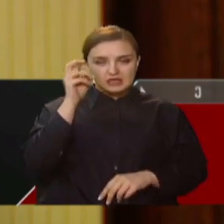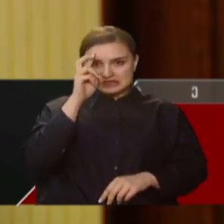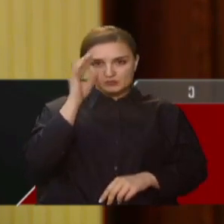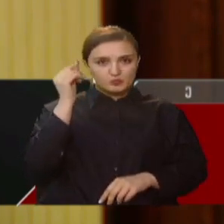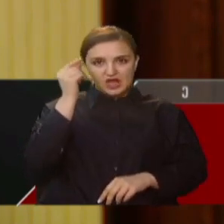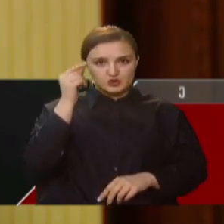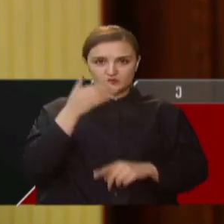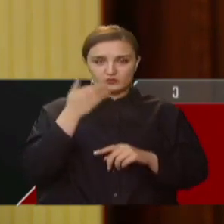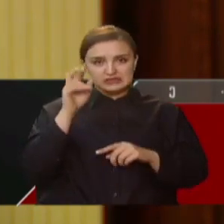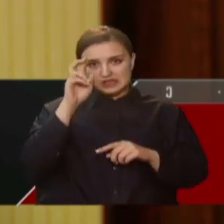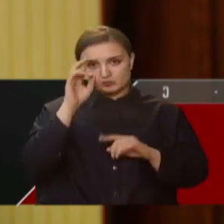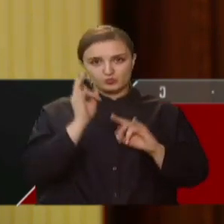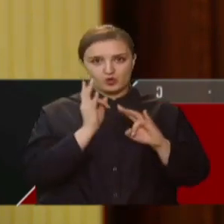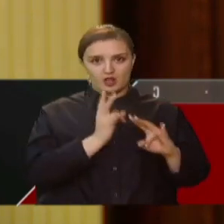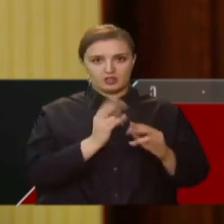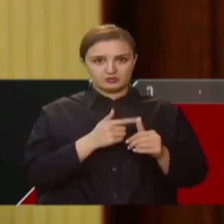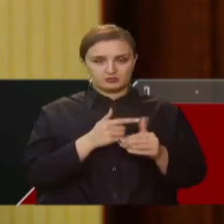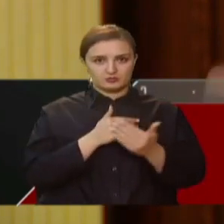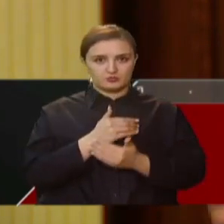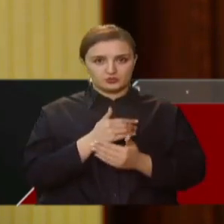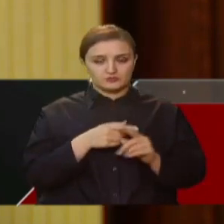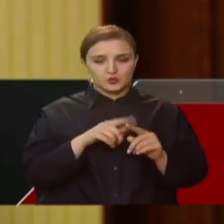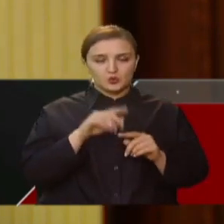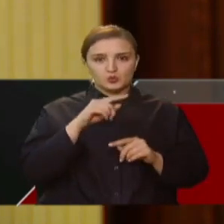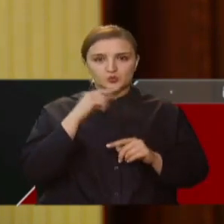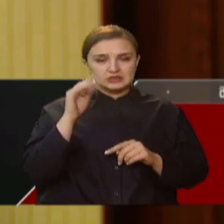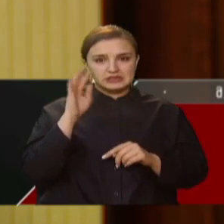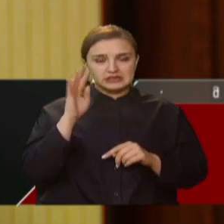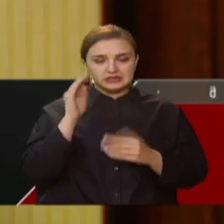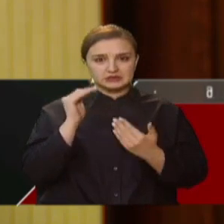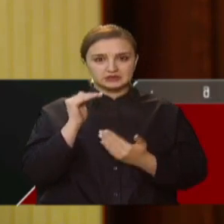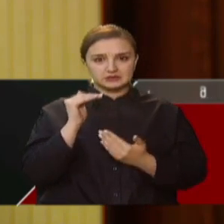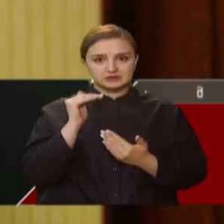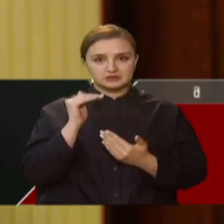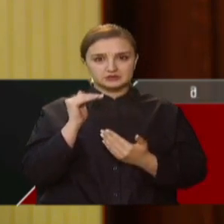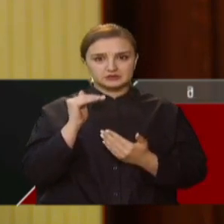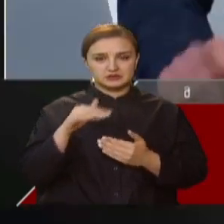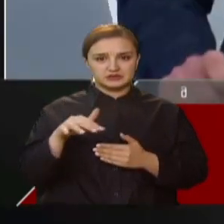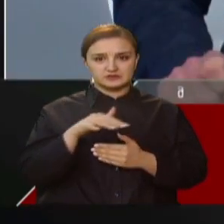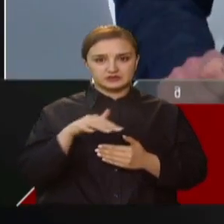esari saham ci po galati, soara periarcu, rusetista, iranis.